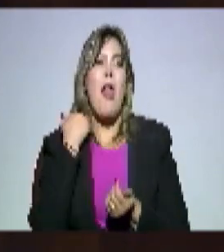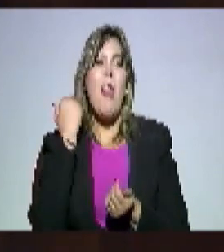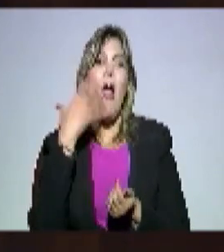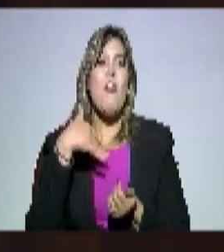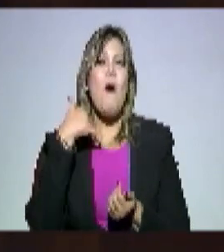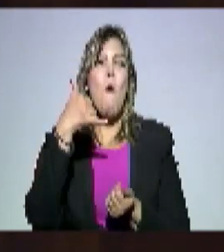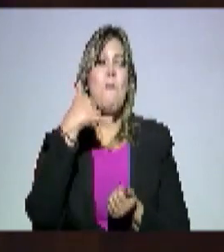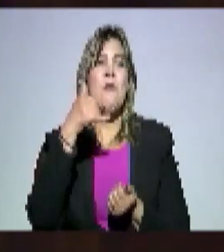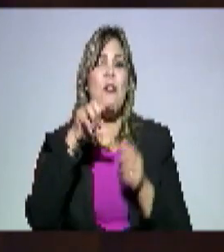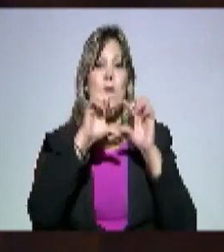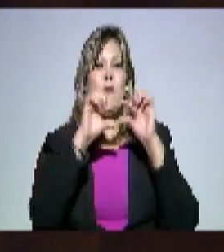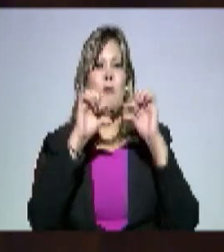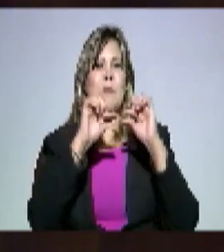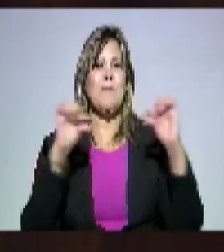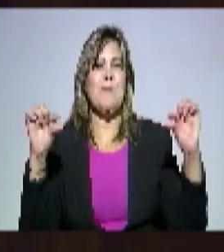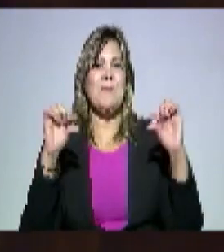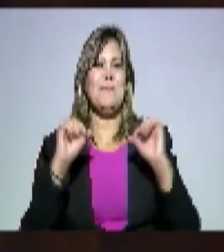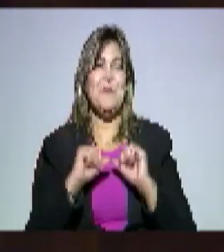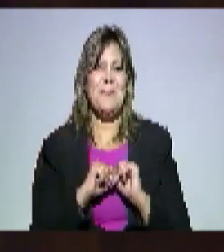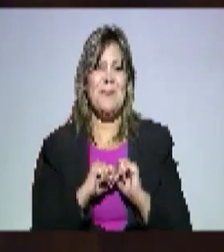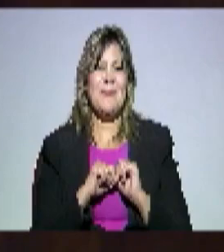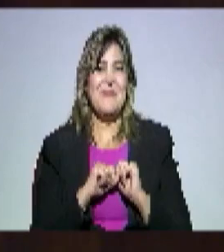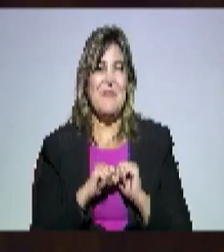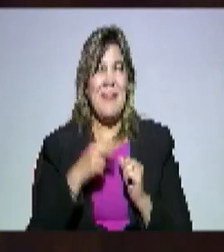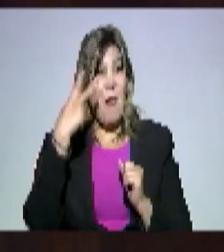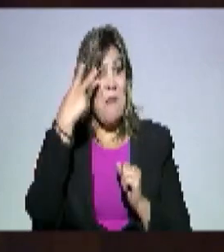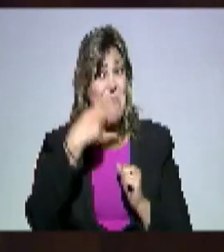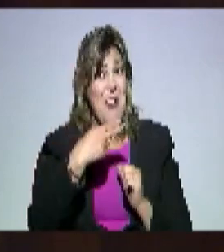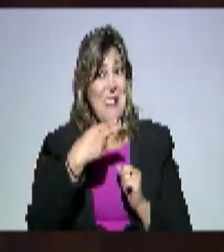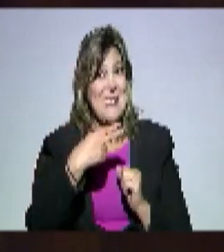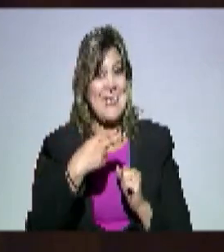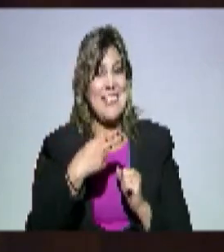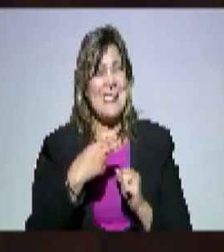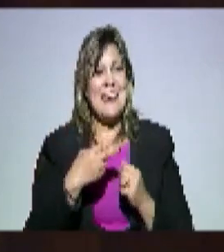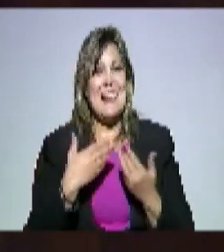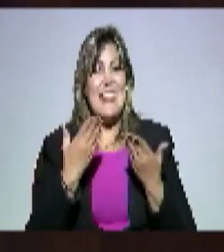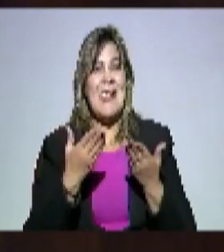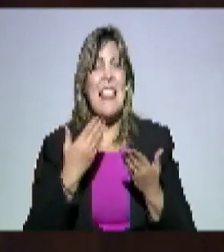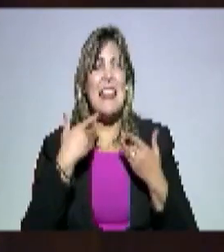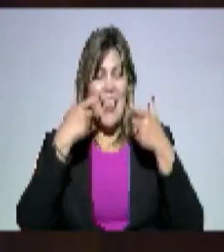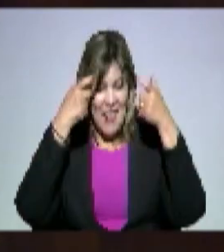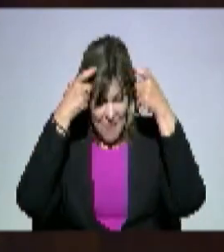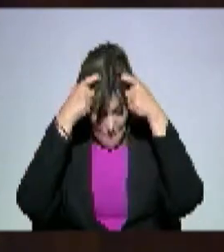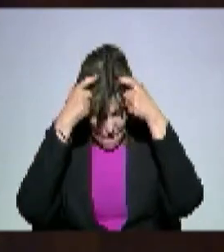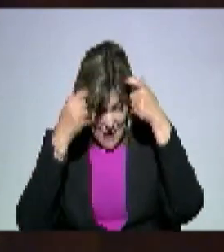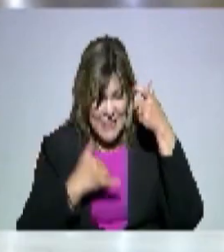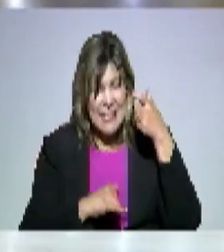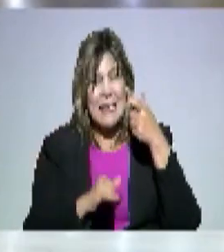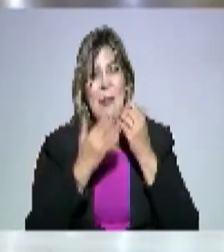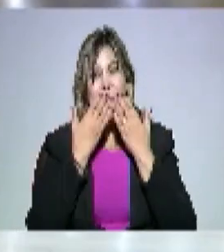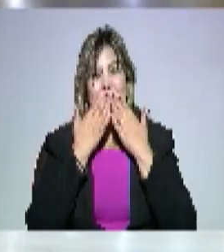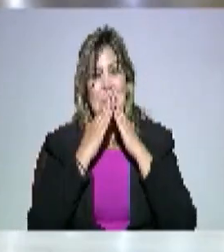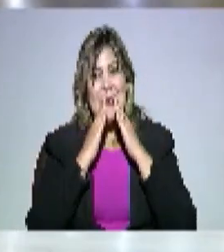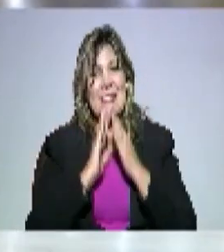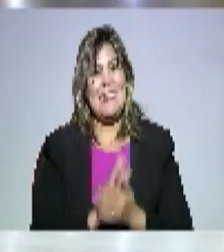فونات البرنامج اللي بتظهر على الشاشه فاصل لالهنا كل مجد وكرامه من الان والابد